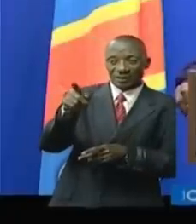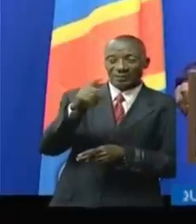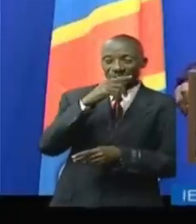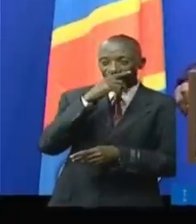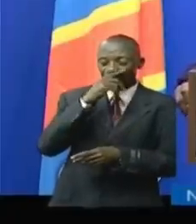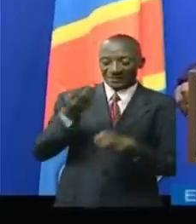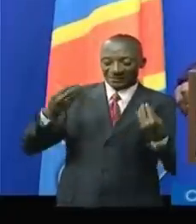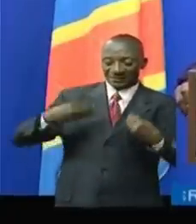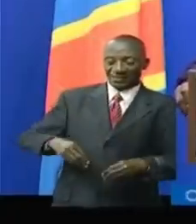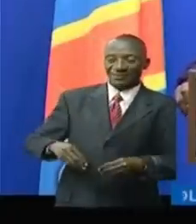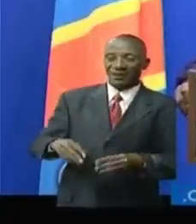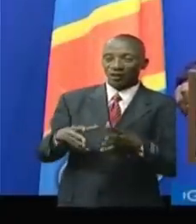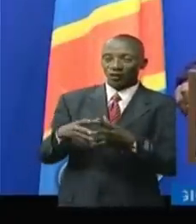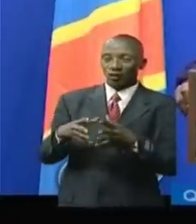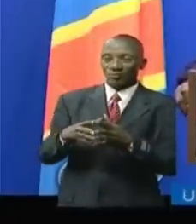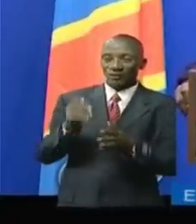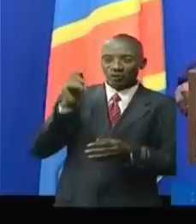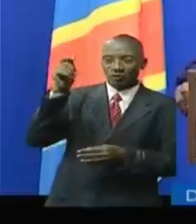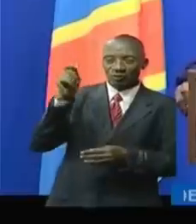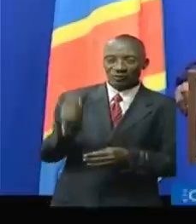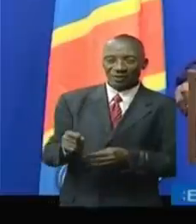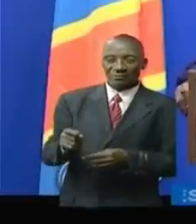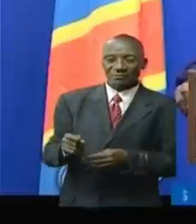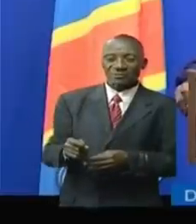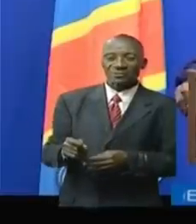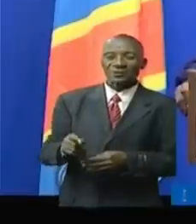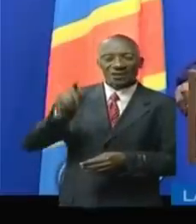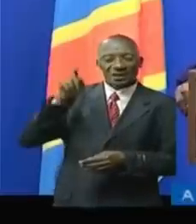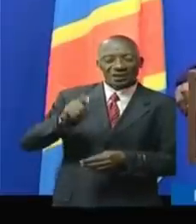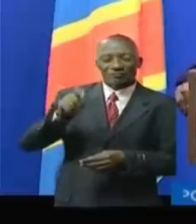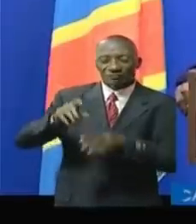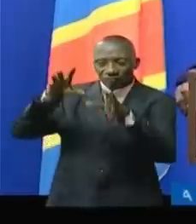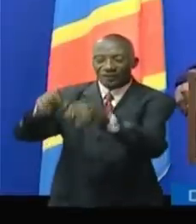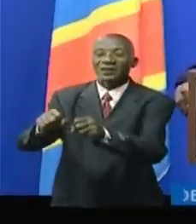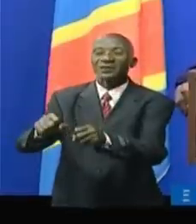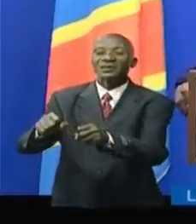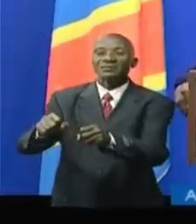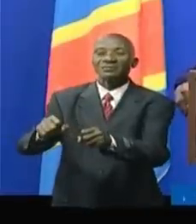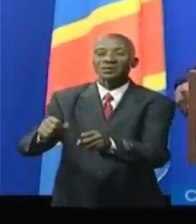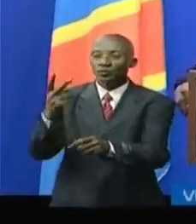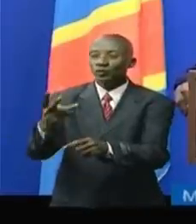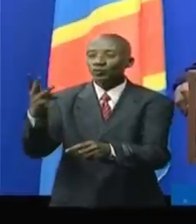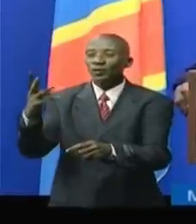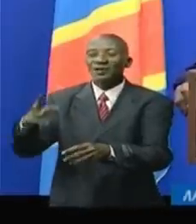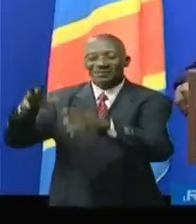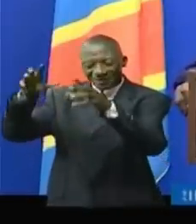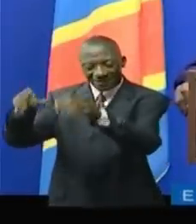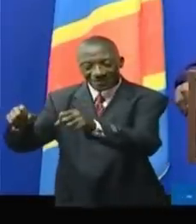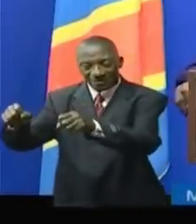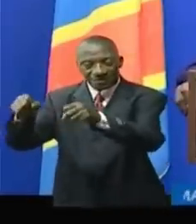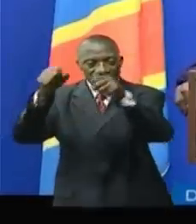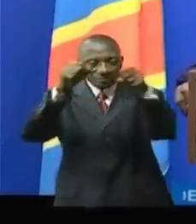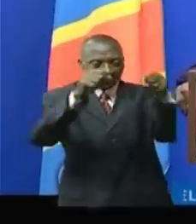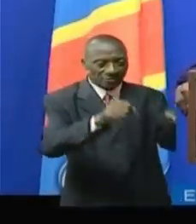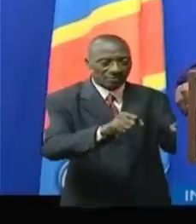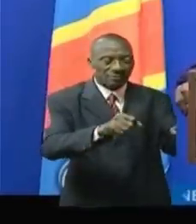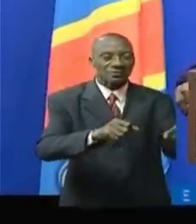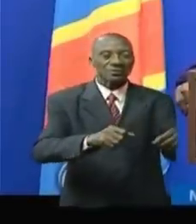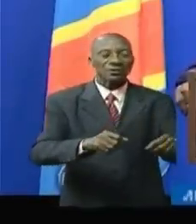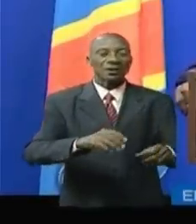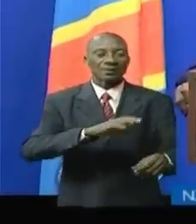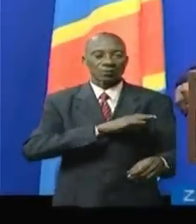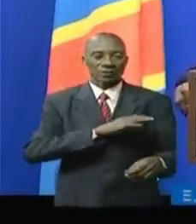de tenue. Il faut l'arrêter, il faut les arrêter et les conduire devant la